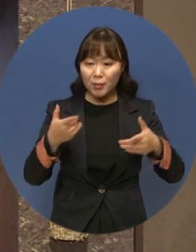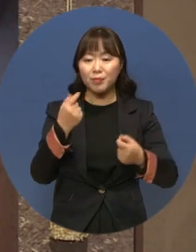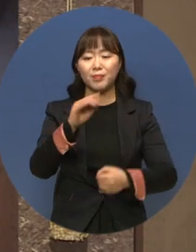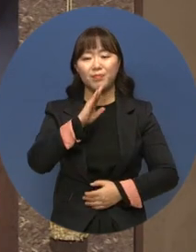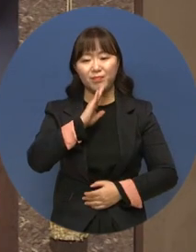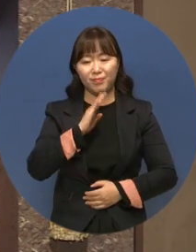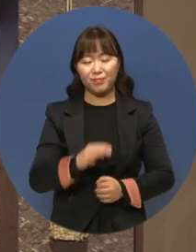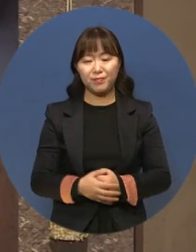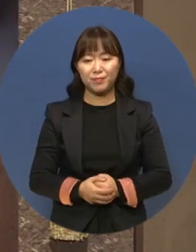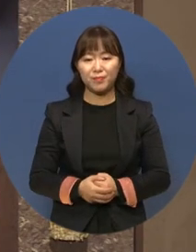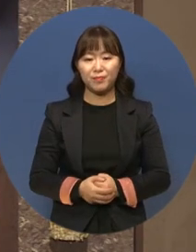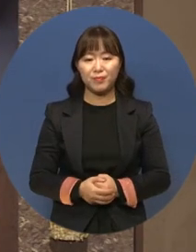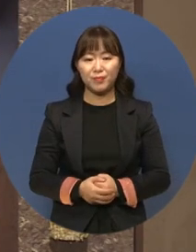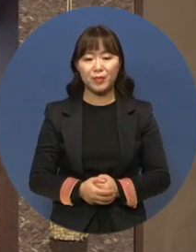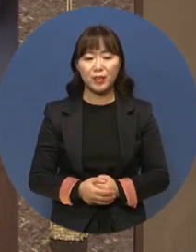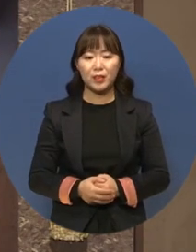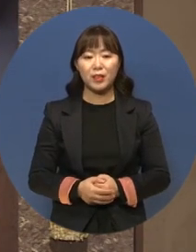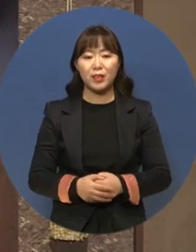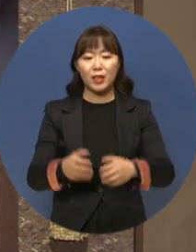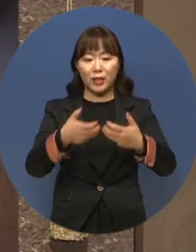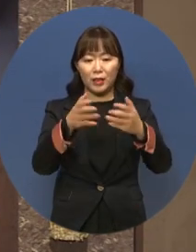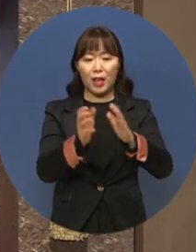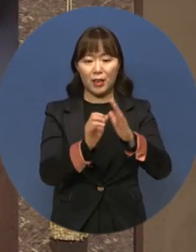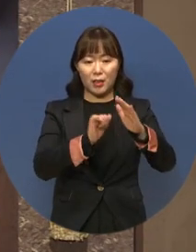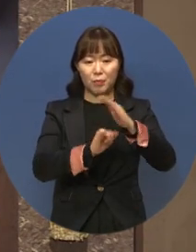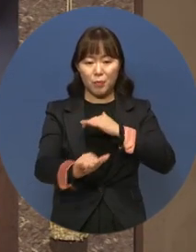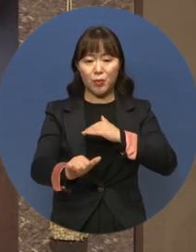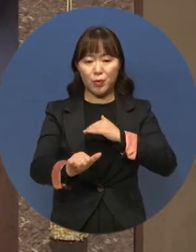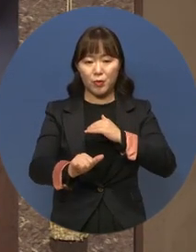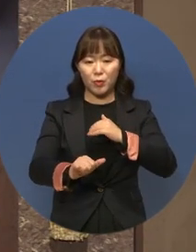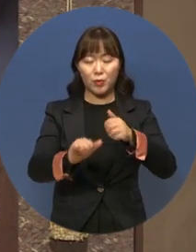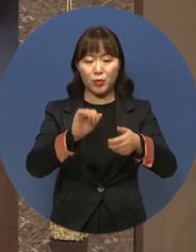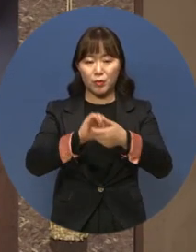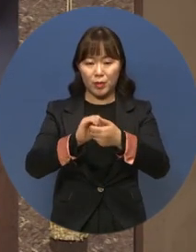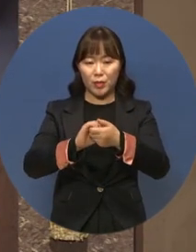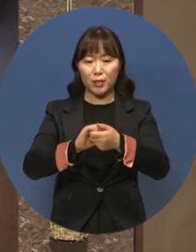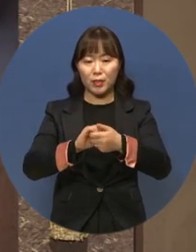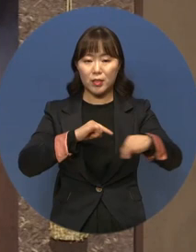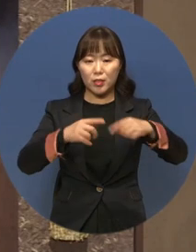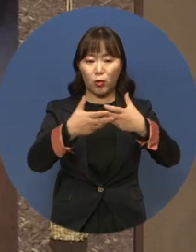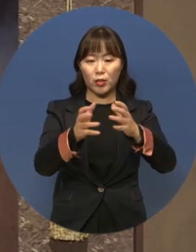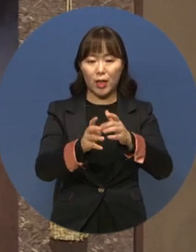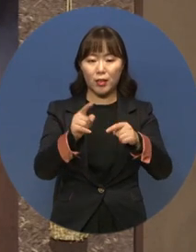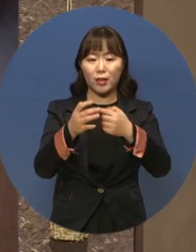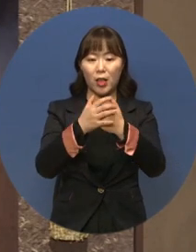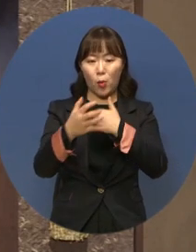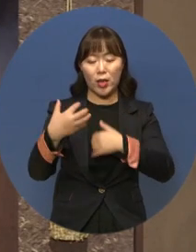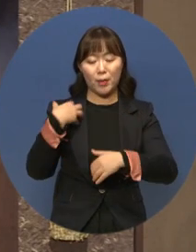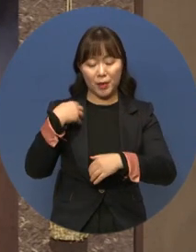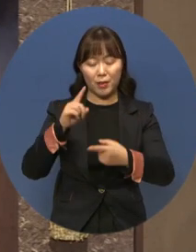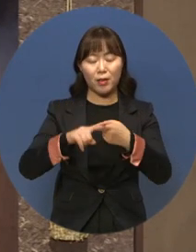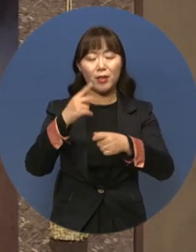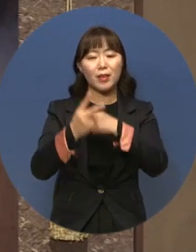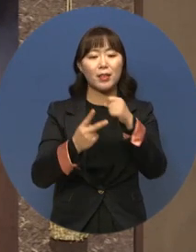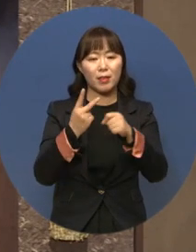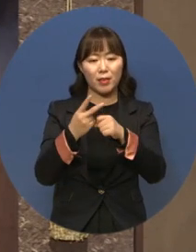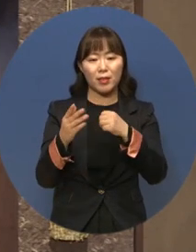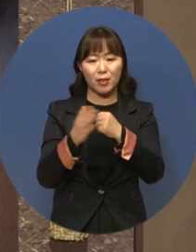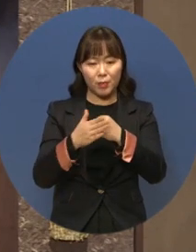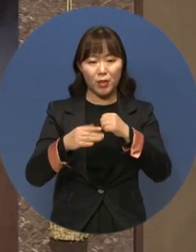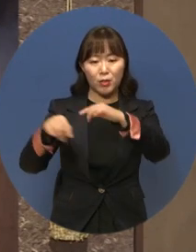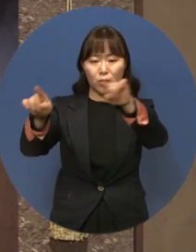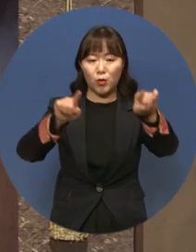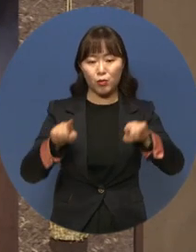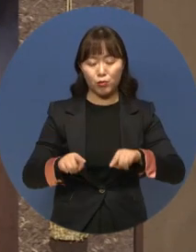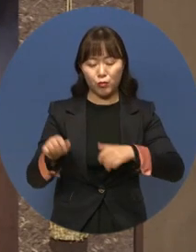2년. 예. 예, 2년 당대표 정기 전당대회의 임기가 2년입니다. 네. 당에서. 예. 그래서 그러한